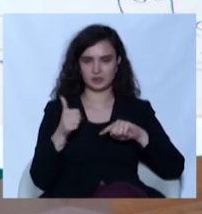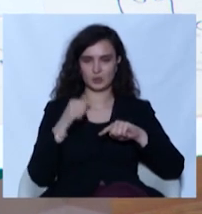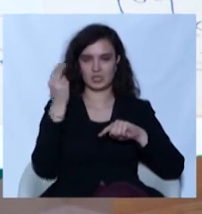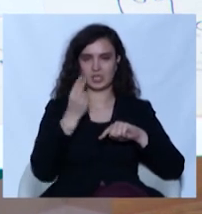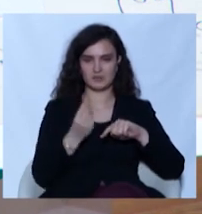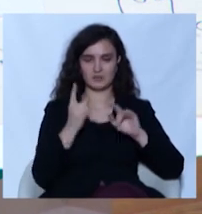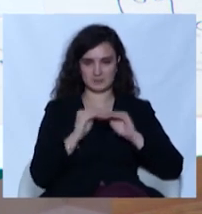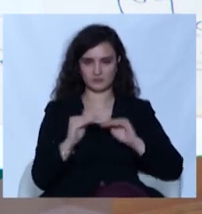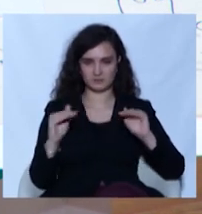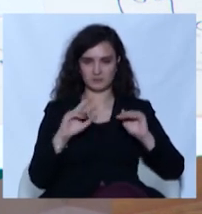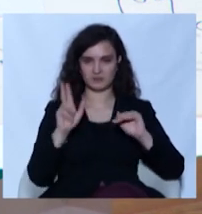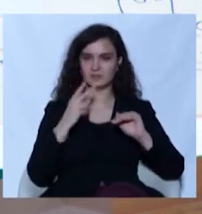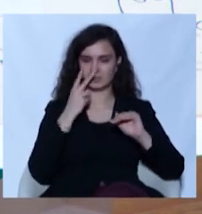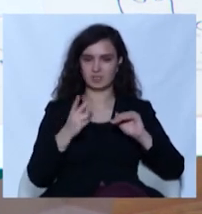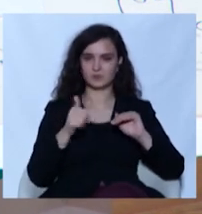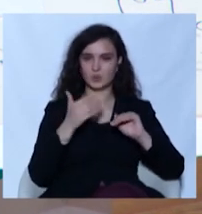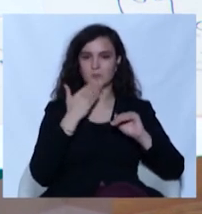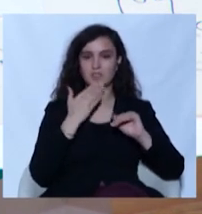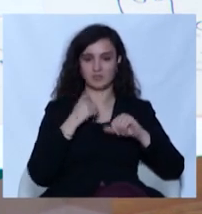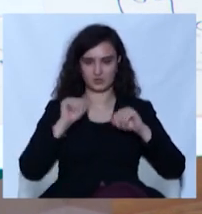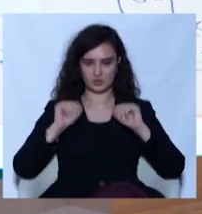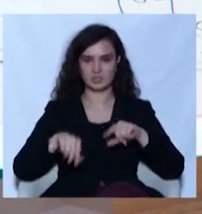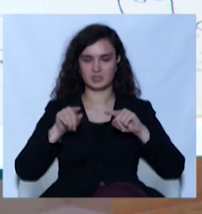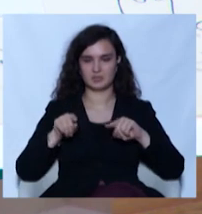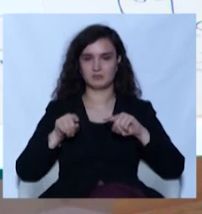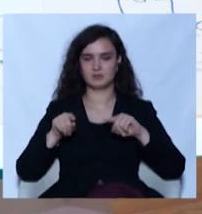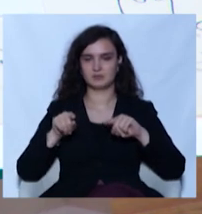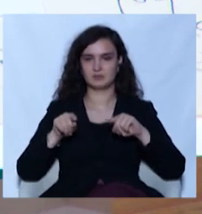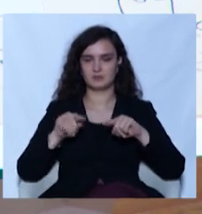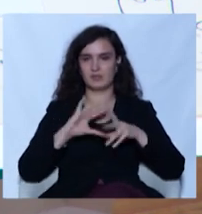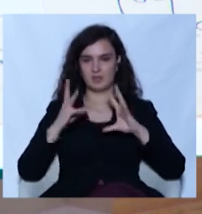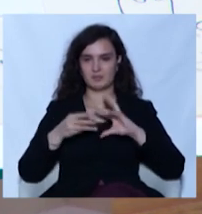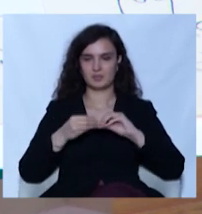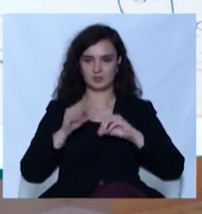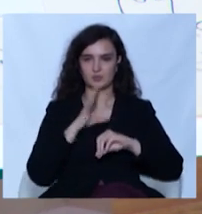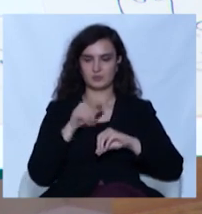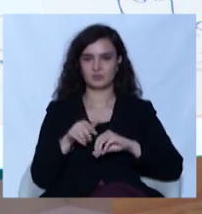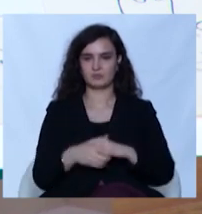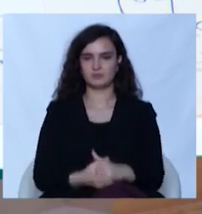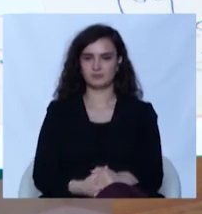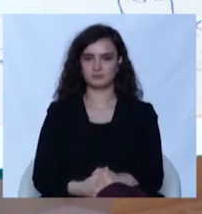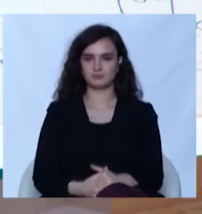ხატავენ ბავშვები და ნახავთ, როგორ მარტივად შეიძლება, რომ ეს ყველაფერი იყოს.